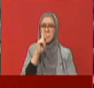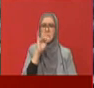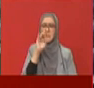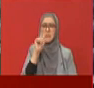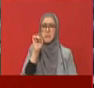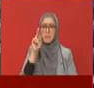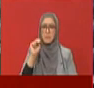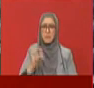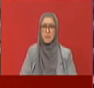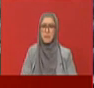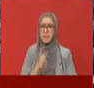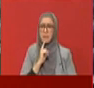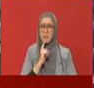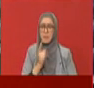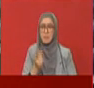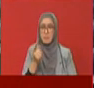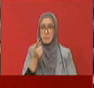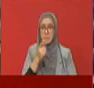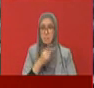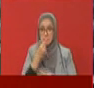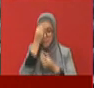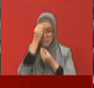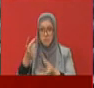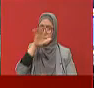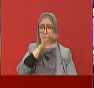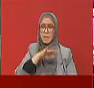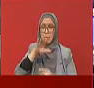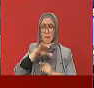yang memerlukan dari semasa ke semasa.